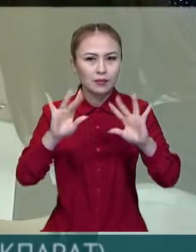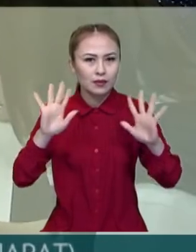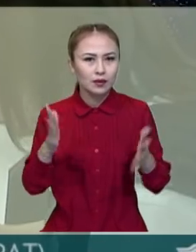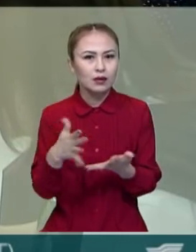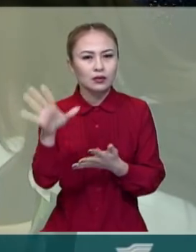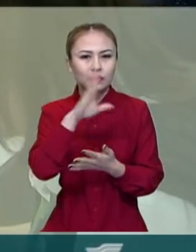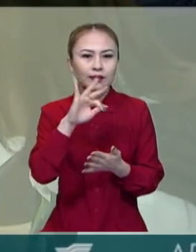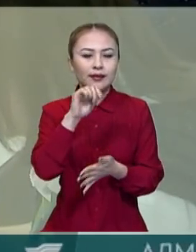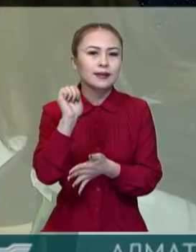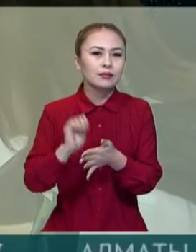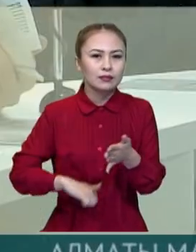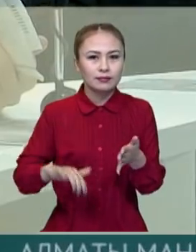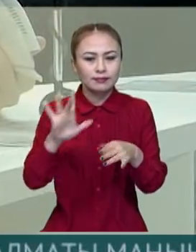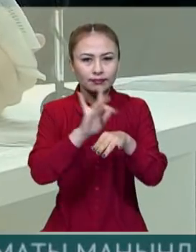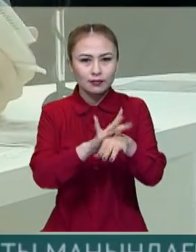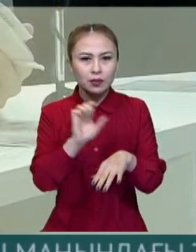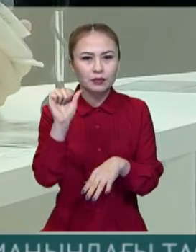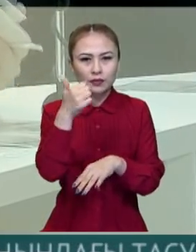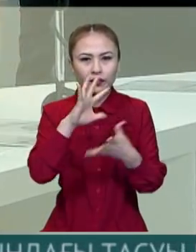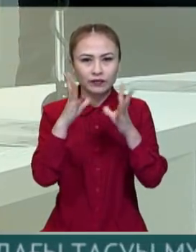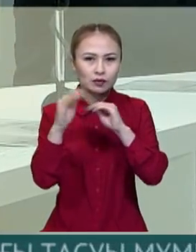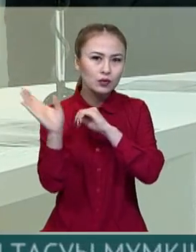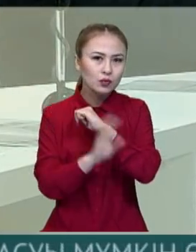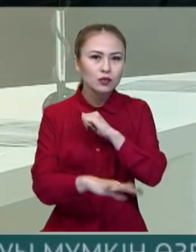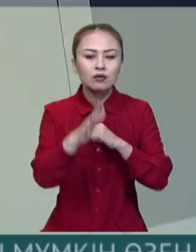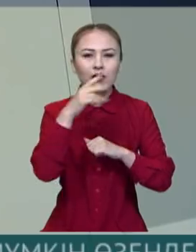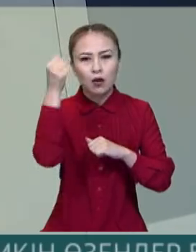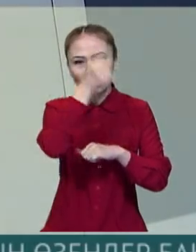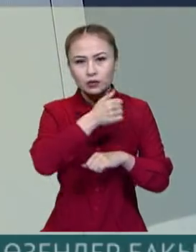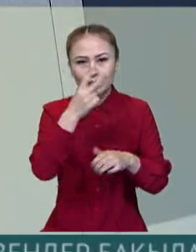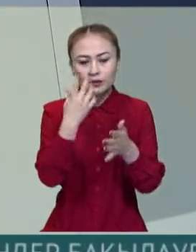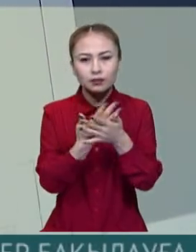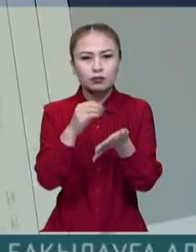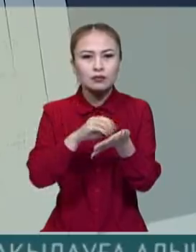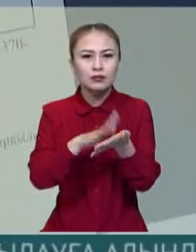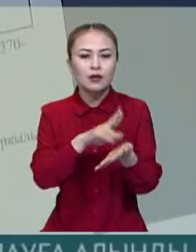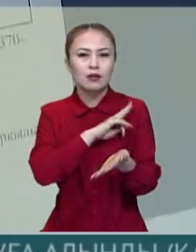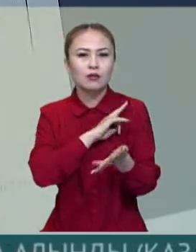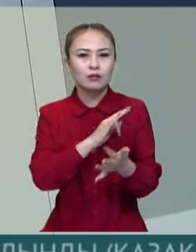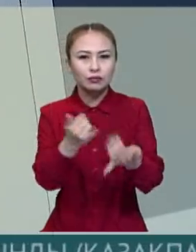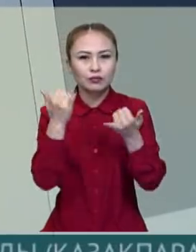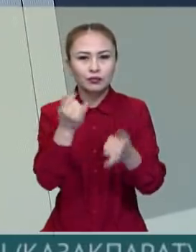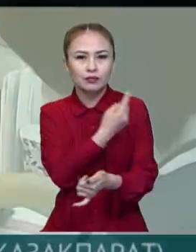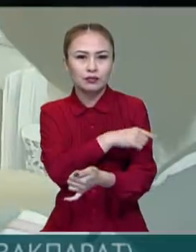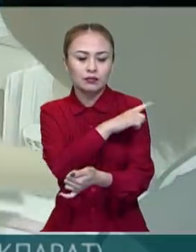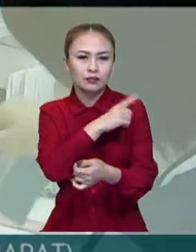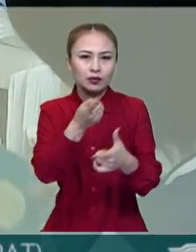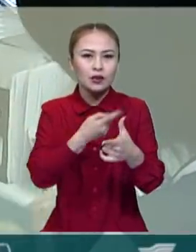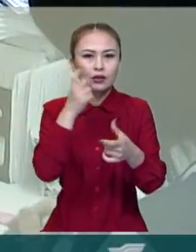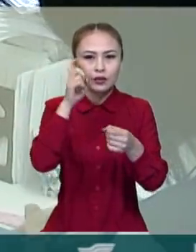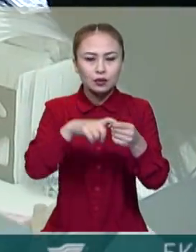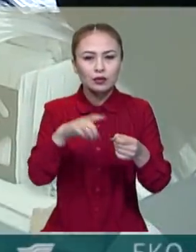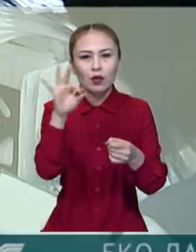олқылықтардың бар екенін және оның себептерін анықтады. Оның біріншісі соңғы жылдары көрсетілетін қызмет түрлерінің артуы. Бүгінде